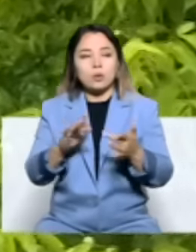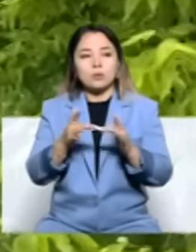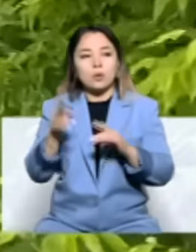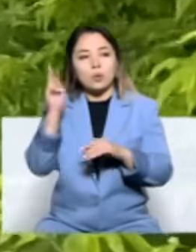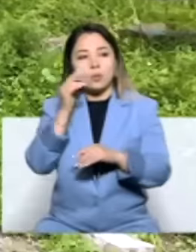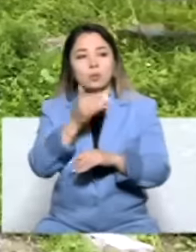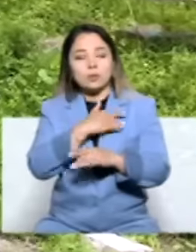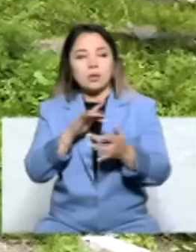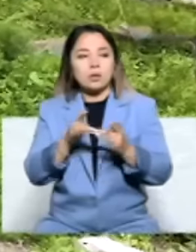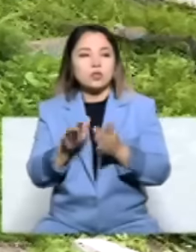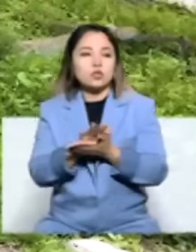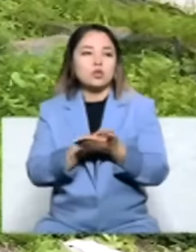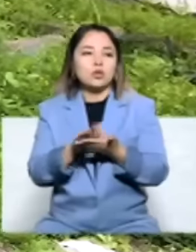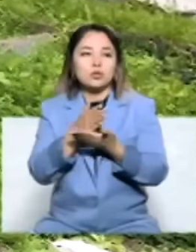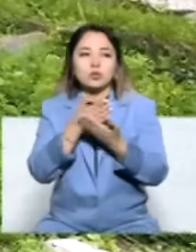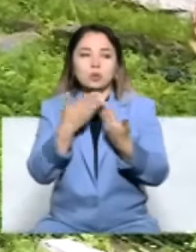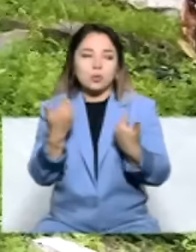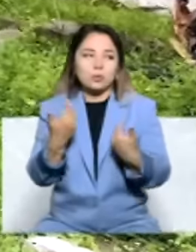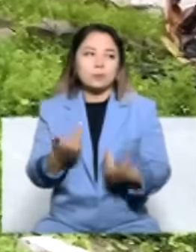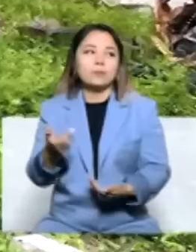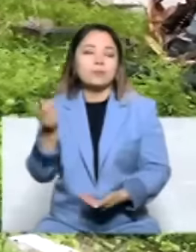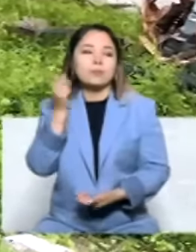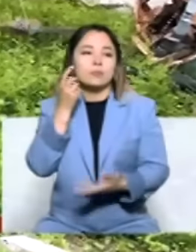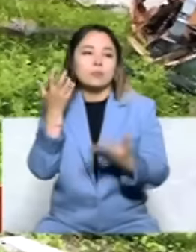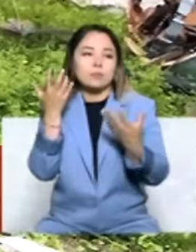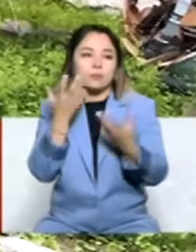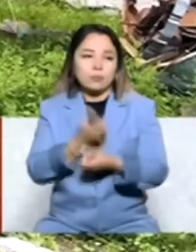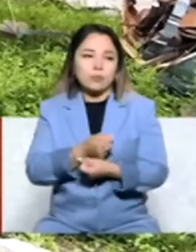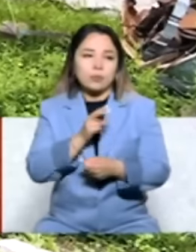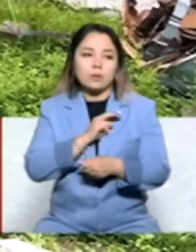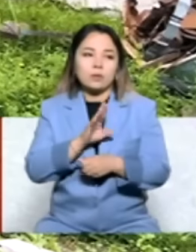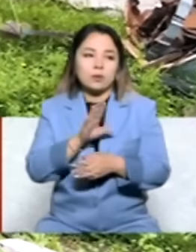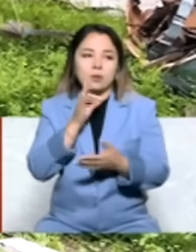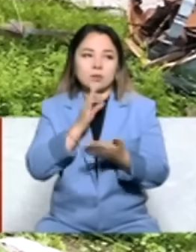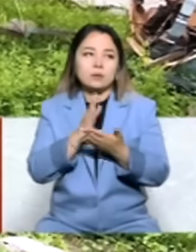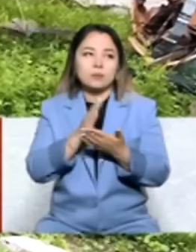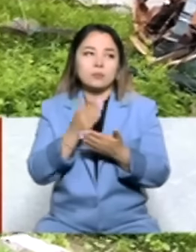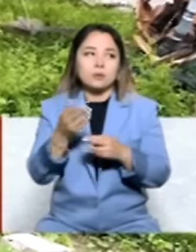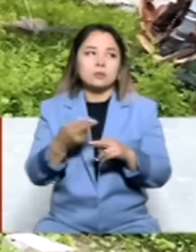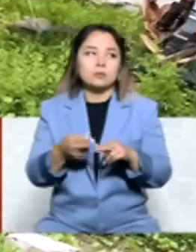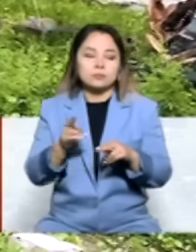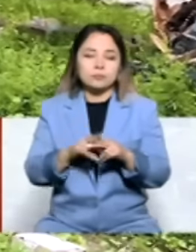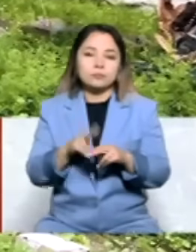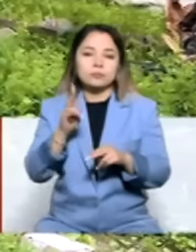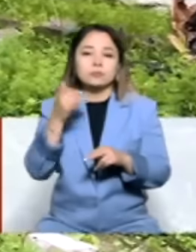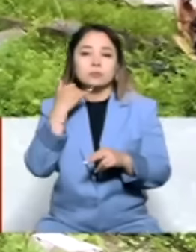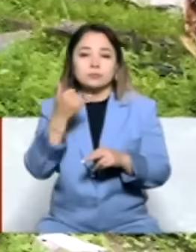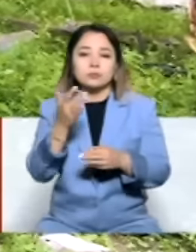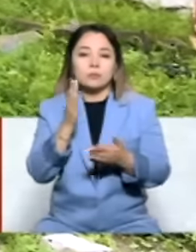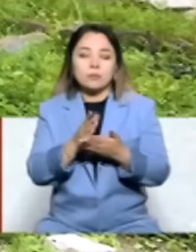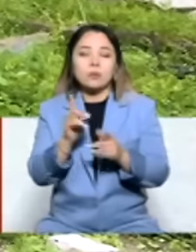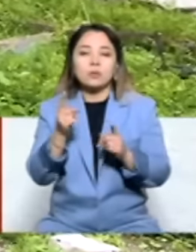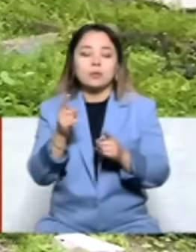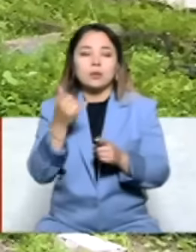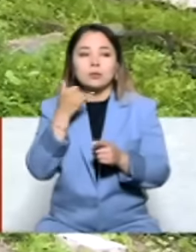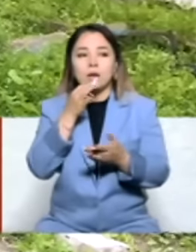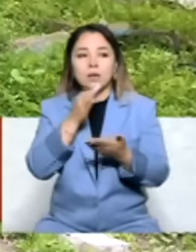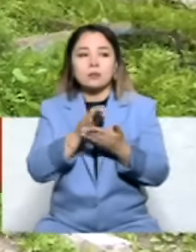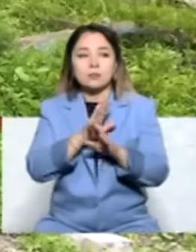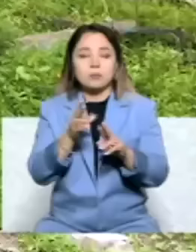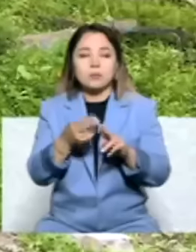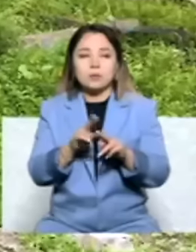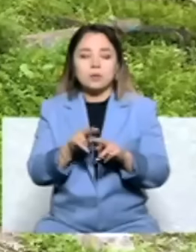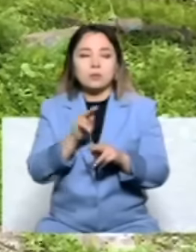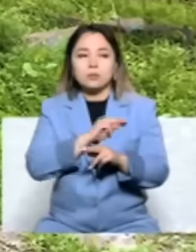окуйын десе, үйгө кирип кетсек телефону өпше экстерден келмейт. Бирок звондайды, айтат, неге телефон алмайсың,